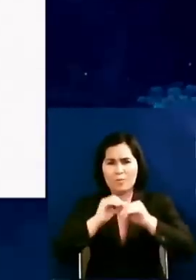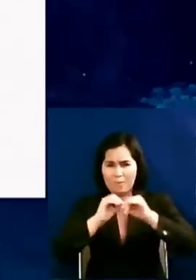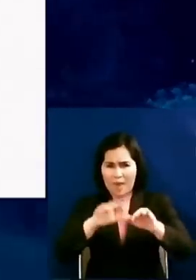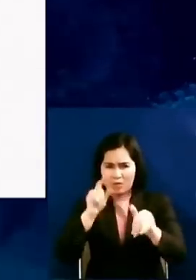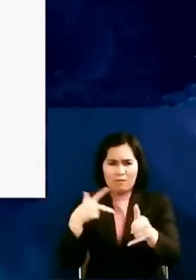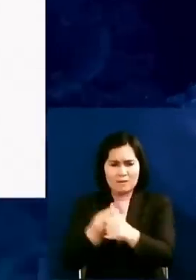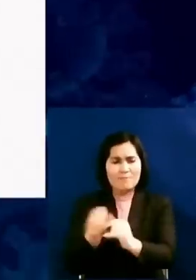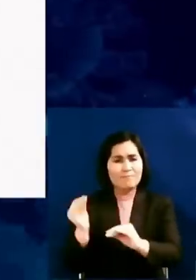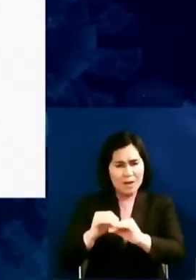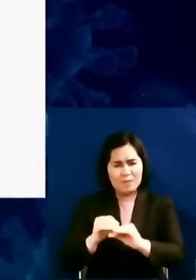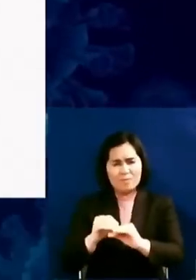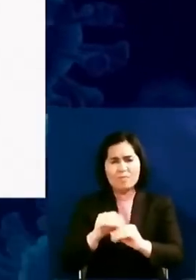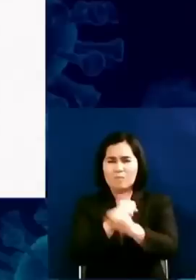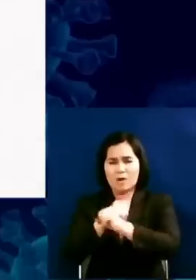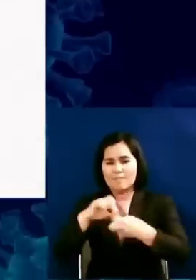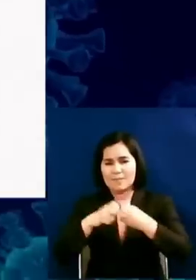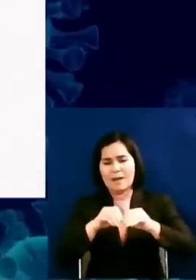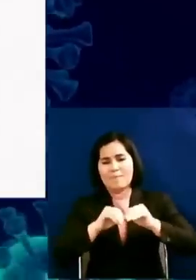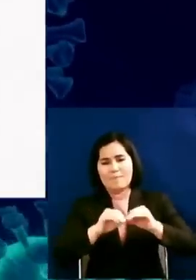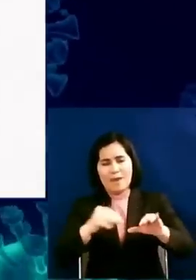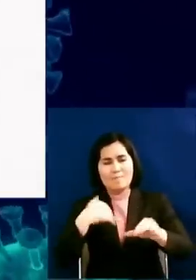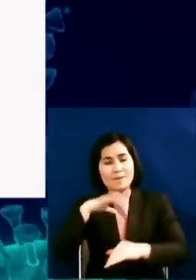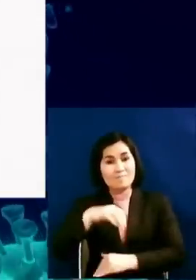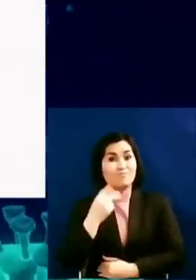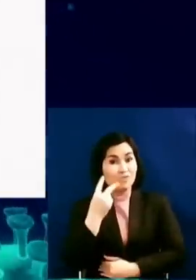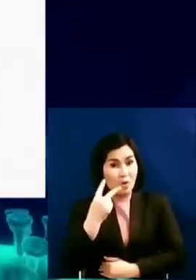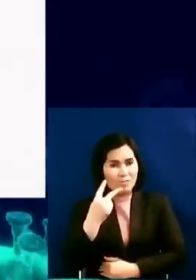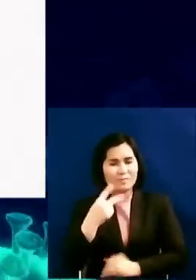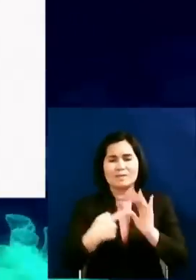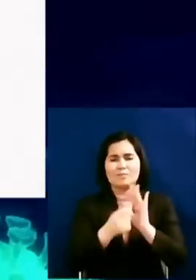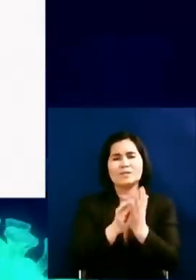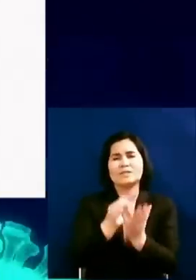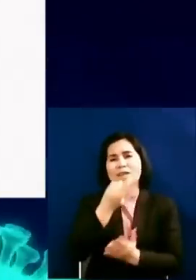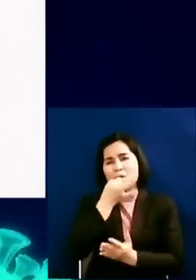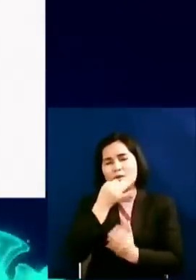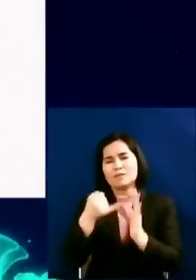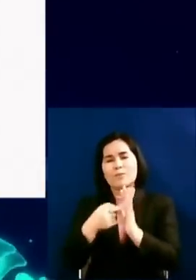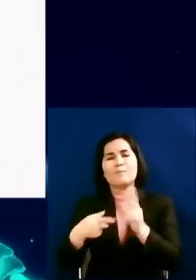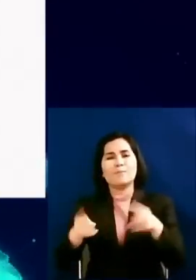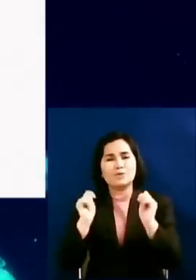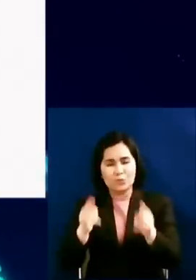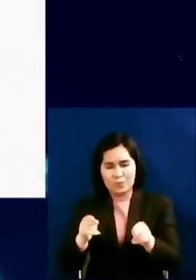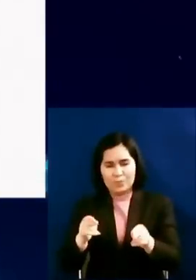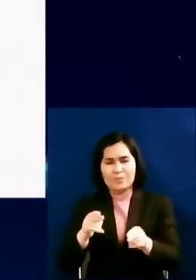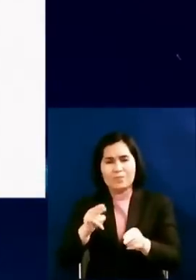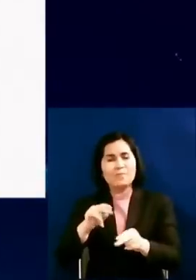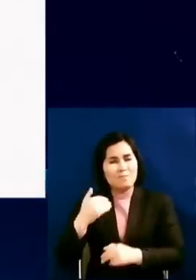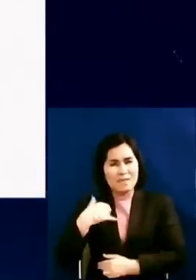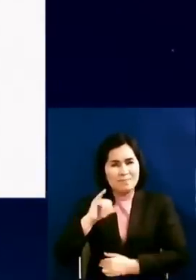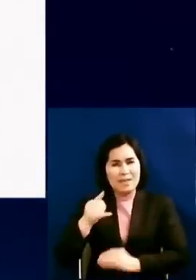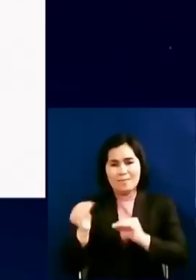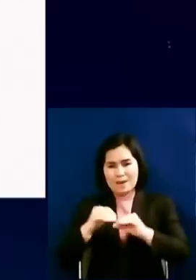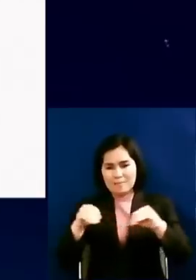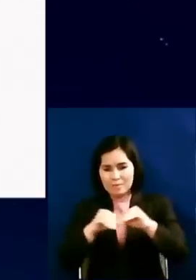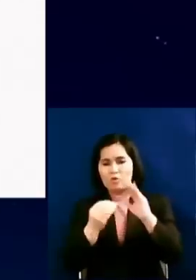ำหนดเพื่อที่จะควบคุมการระบาดซึ่งขณะนี้มีอยู่2จุดก็คือที่สมุทรสาครแล้วก็ปทุมธานีรวมถึงอาจจะหมายถึงที่แถบกรุ